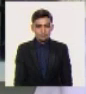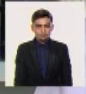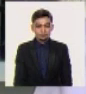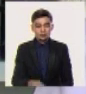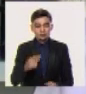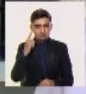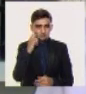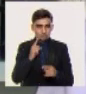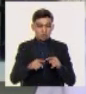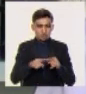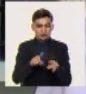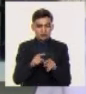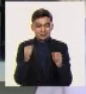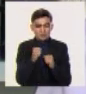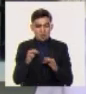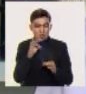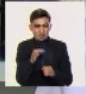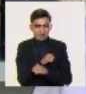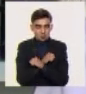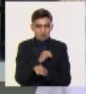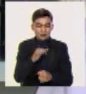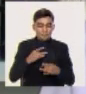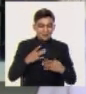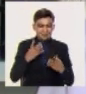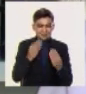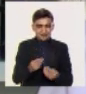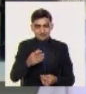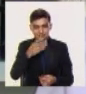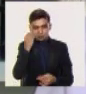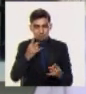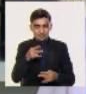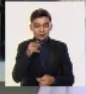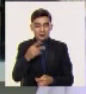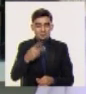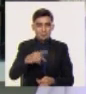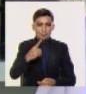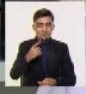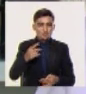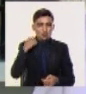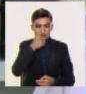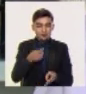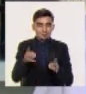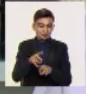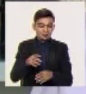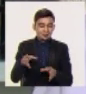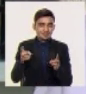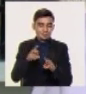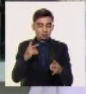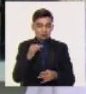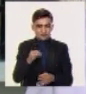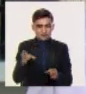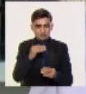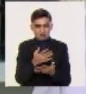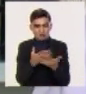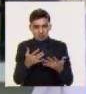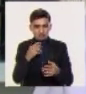всего, нам придется забыть о зимних каникулах и праздниках, оставить их до 2021 года. Не хочу быть тем, кто несет совсем